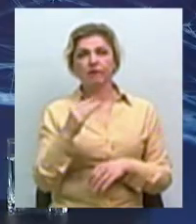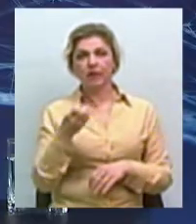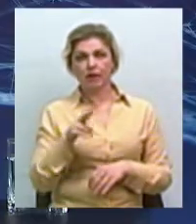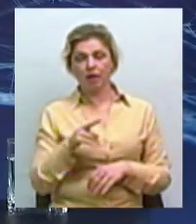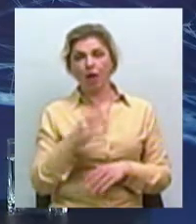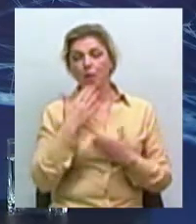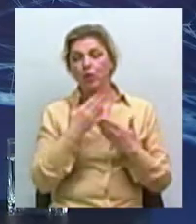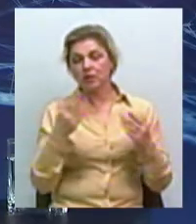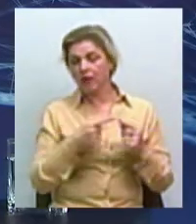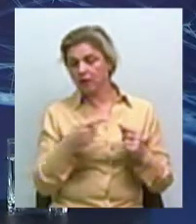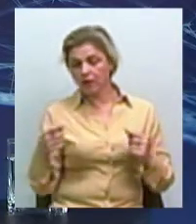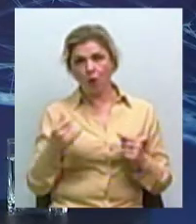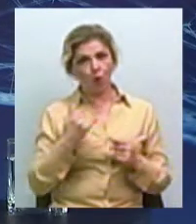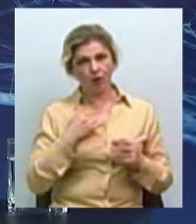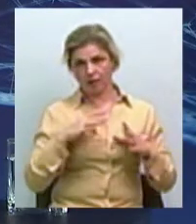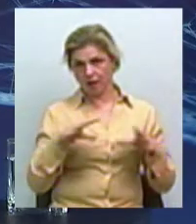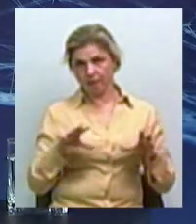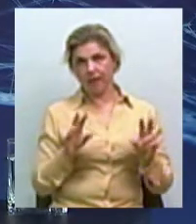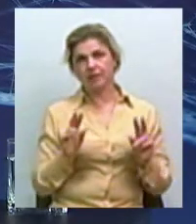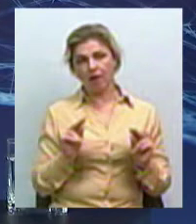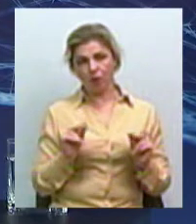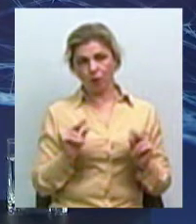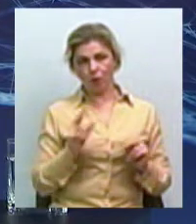не було. Ну, слава Богу. Так.